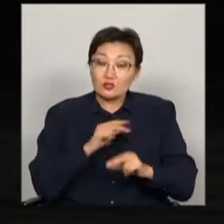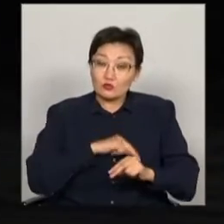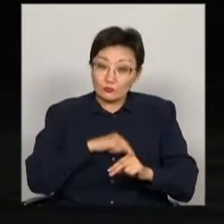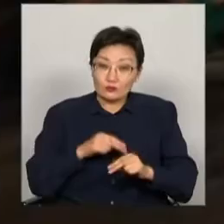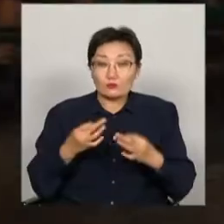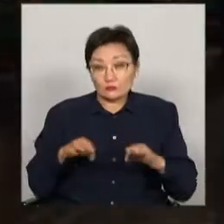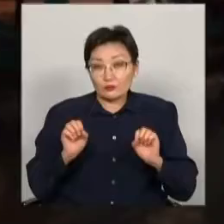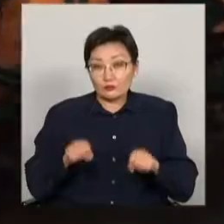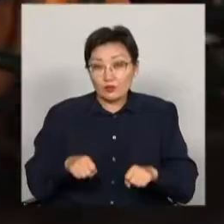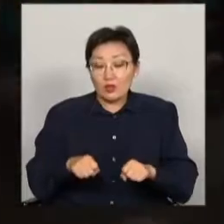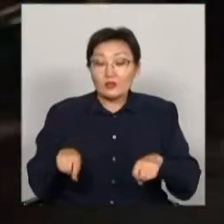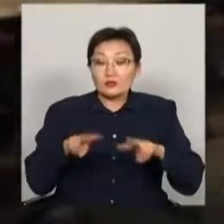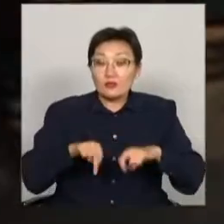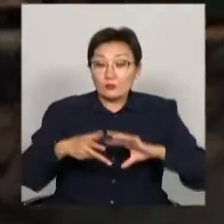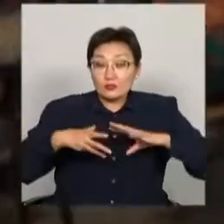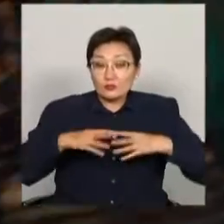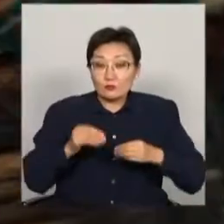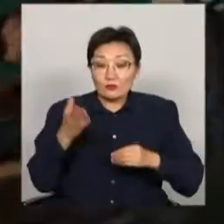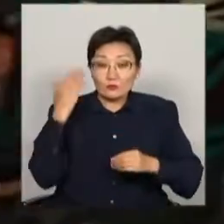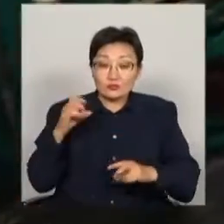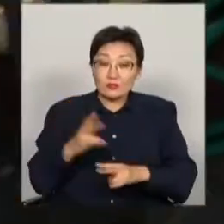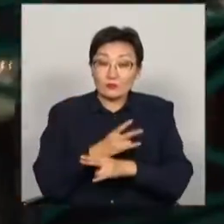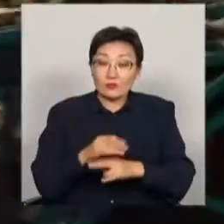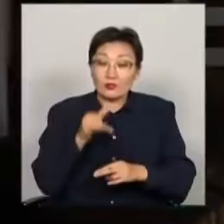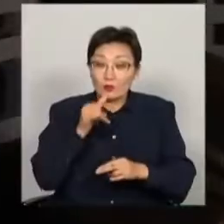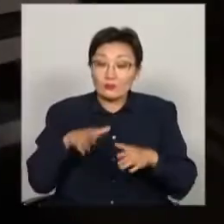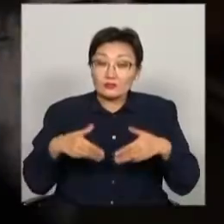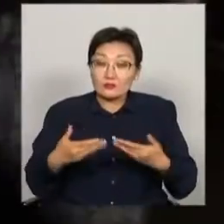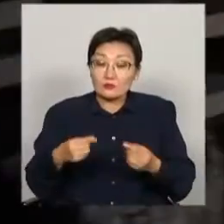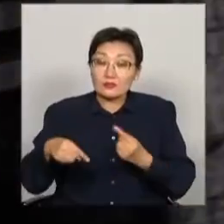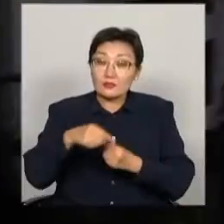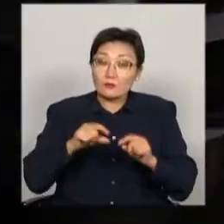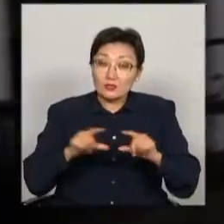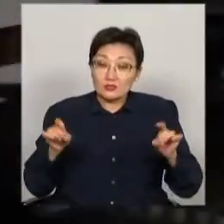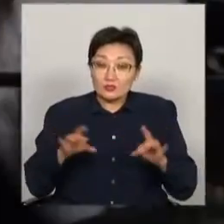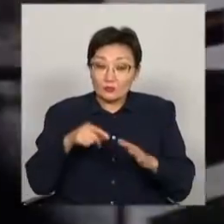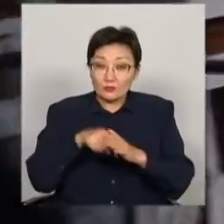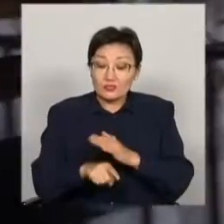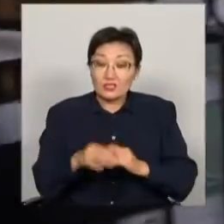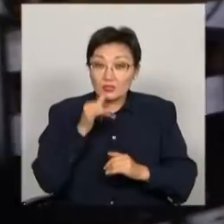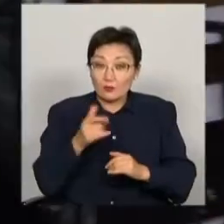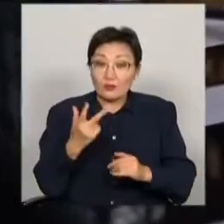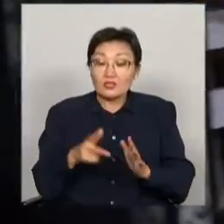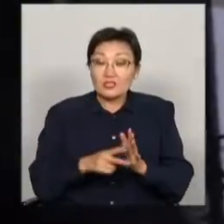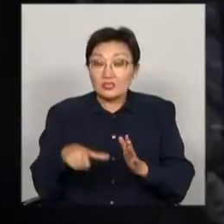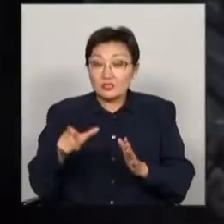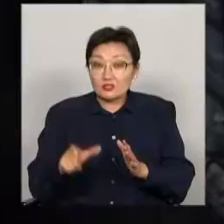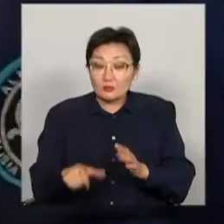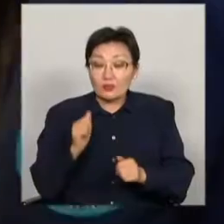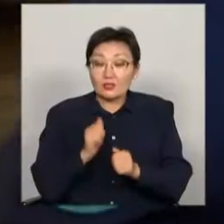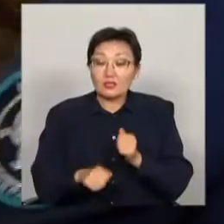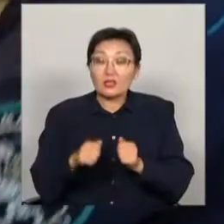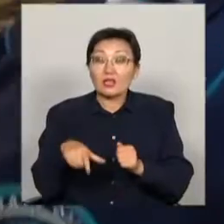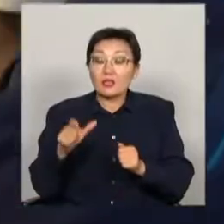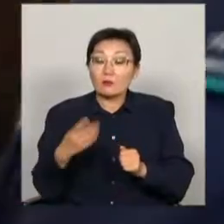істеңіздер. Тексеріс нәтижесінде өткен түні қорқор ұсынған бірнеше кәсіпкерлік нысаны мен оны шеккен 8 келушінің әрқайсына 44 мың